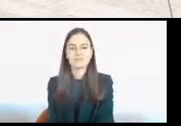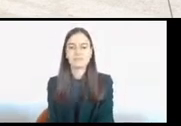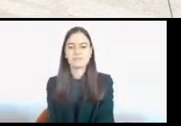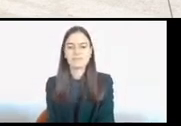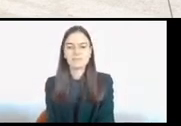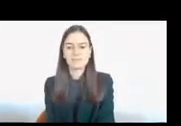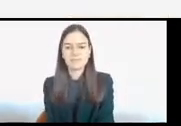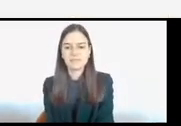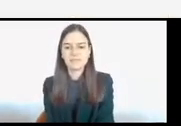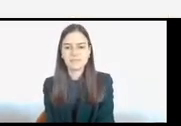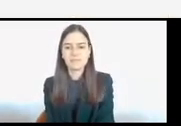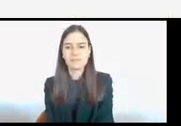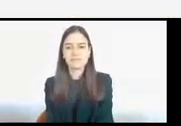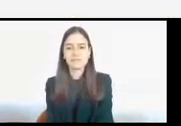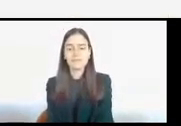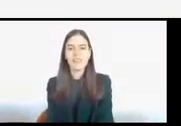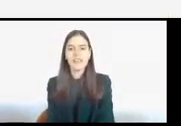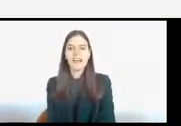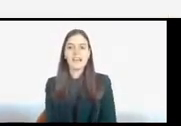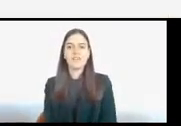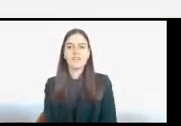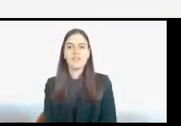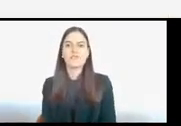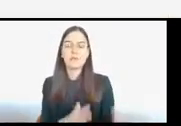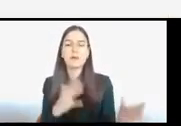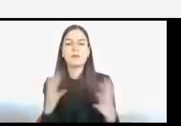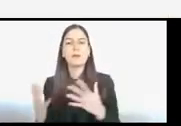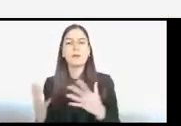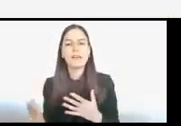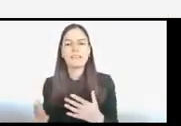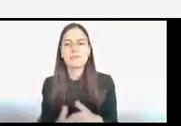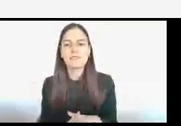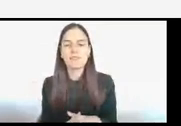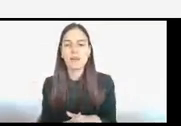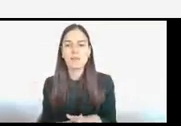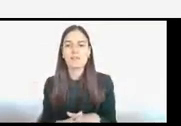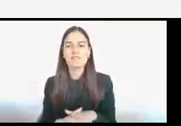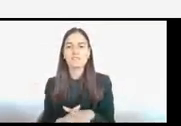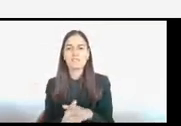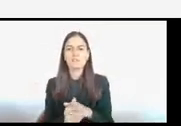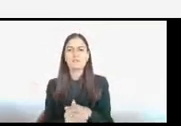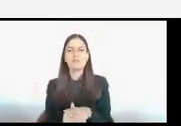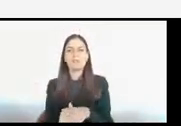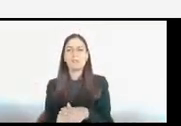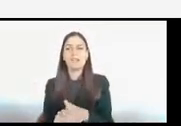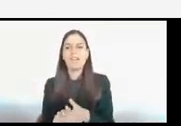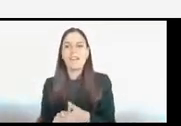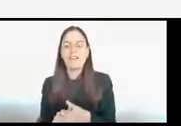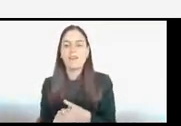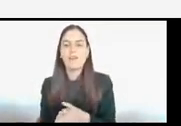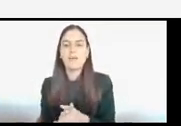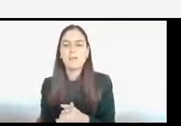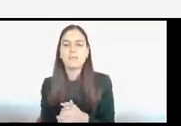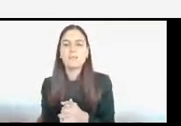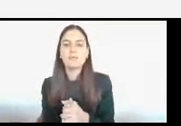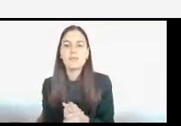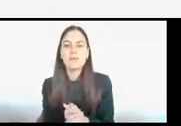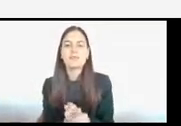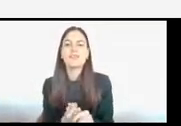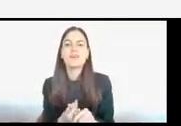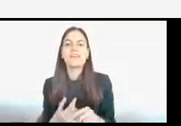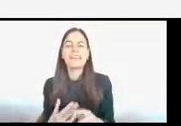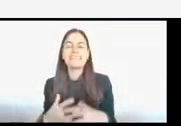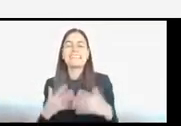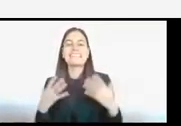quelles sont les options et la fiscalité ? Alors, je vais prendre un peu la question différemment, Vincent, si vous voulez bien.